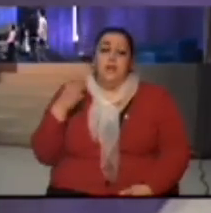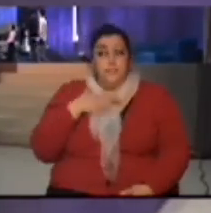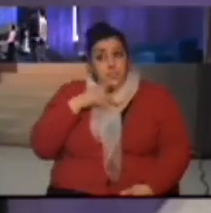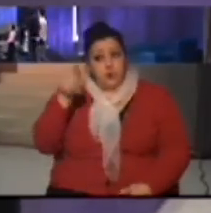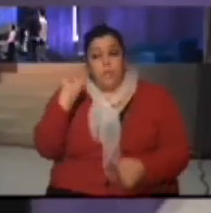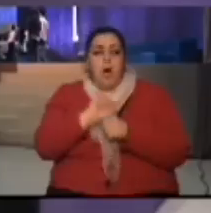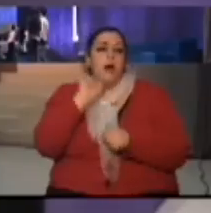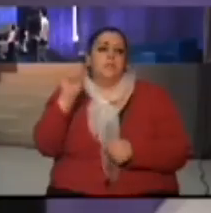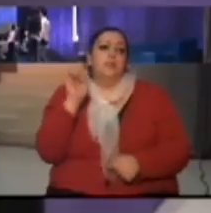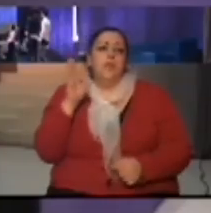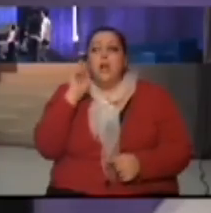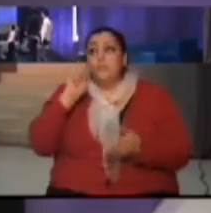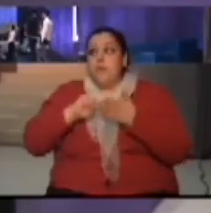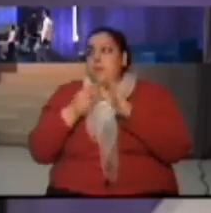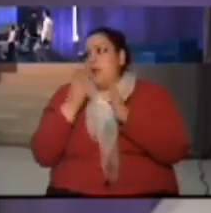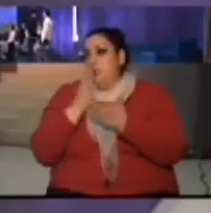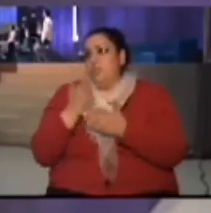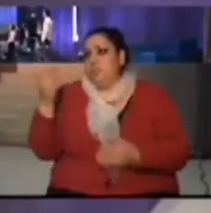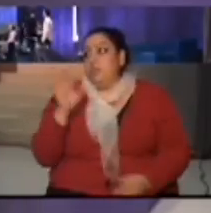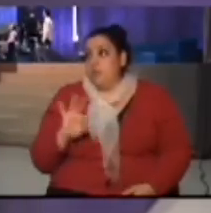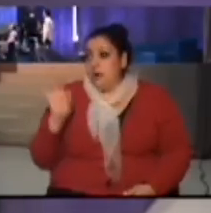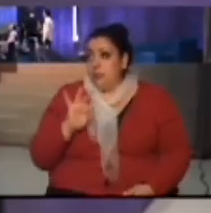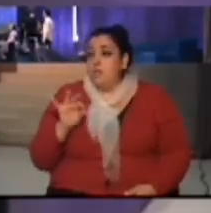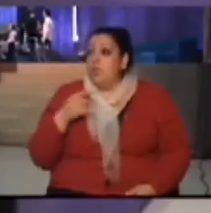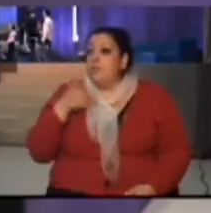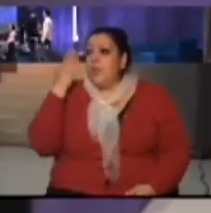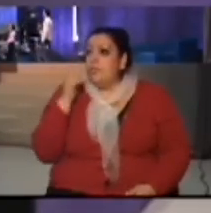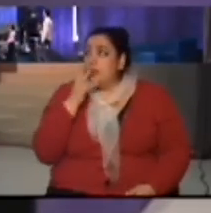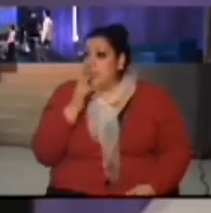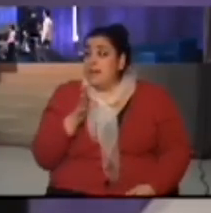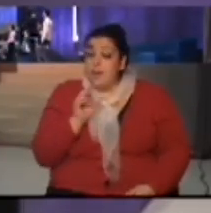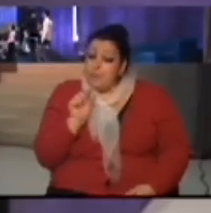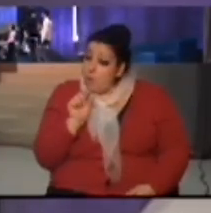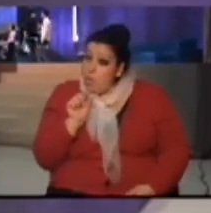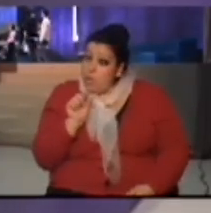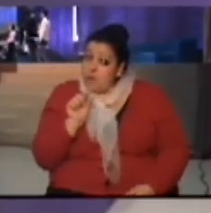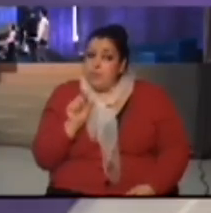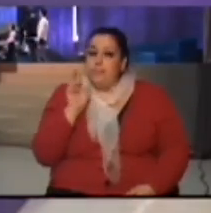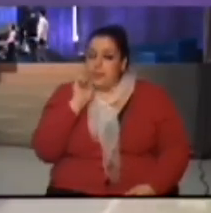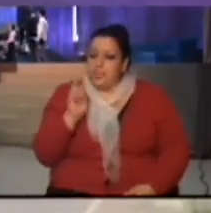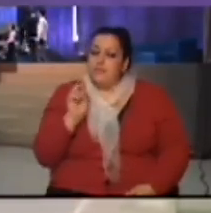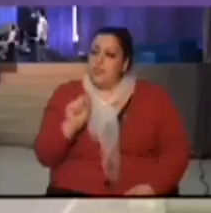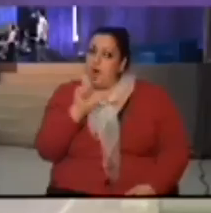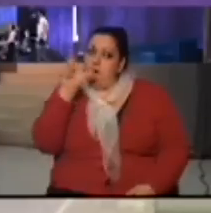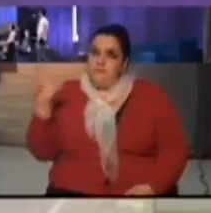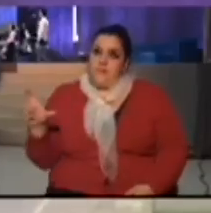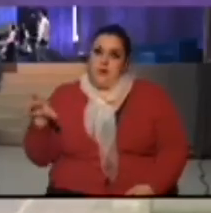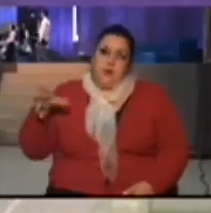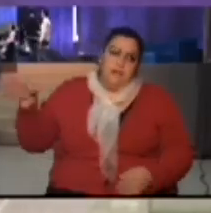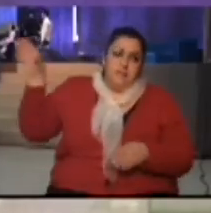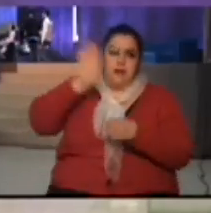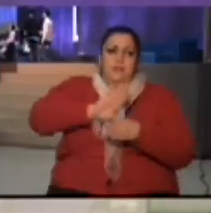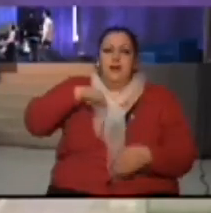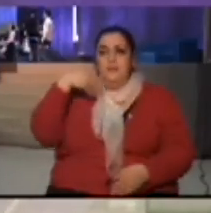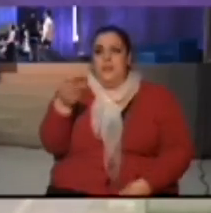որովհետև Աստված ծրագիր ունի, մենք տեսել ենք մի փուճուրը, բայց դրանից ավելին նրա մոտ է,